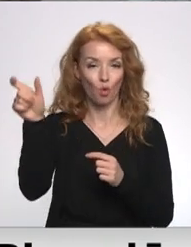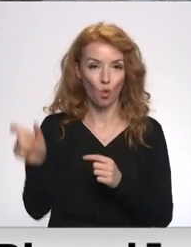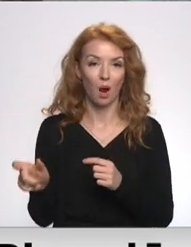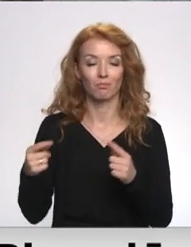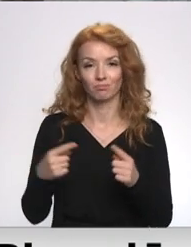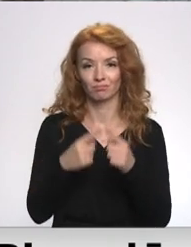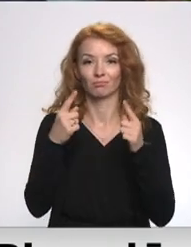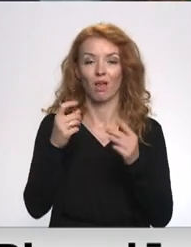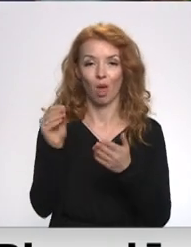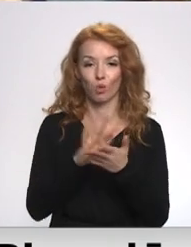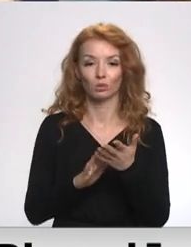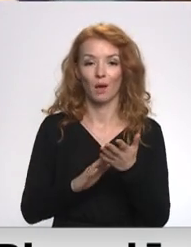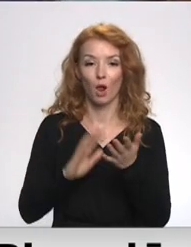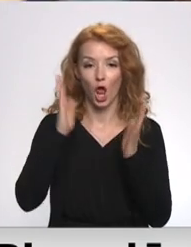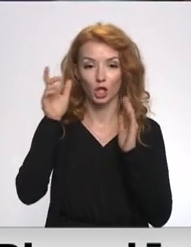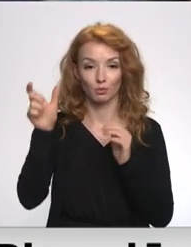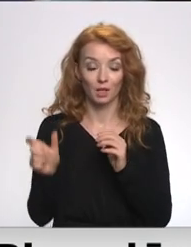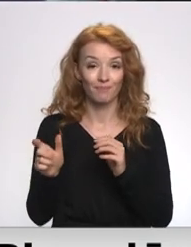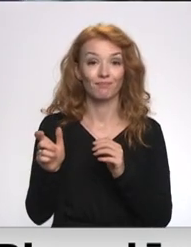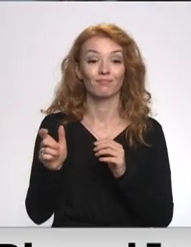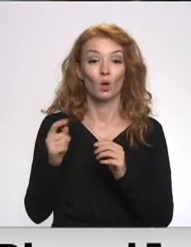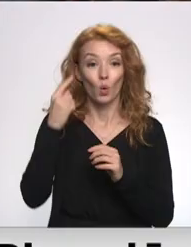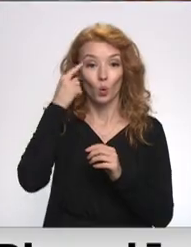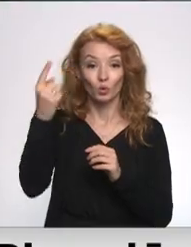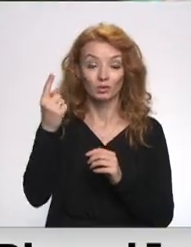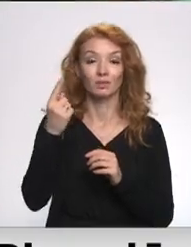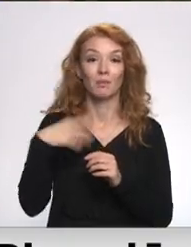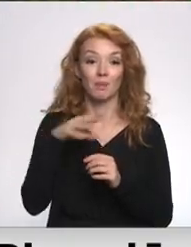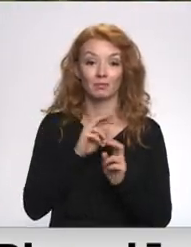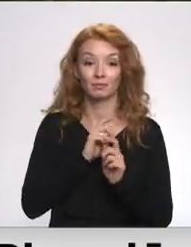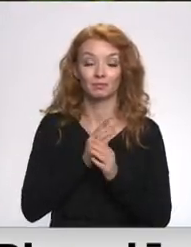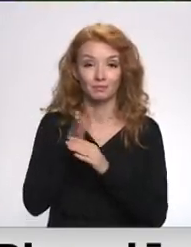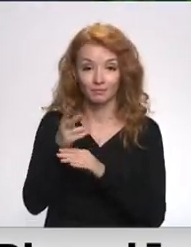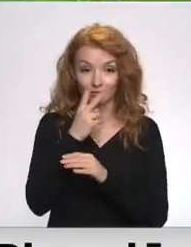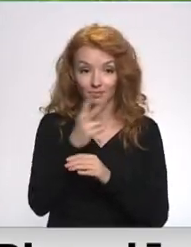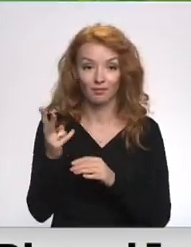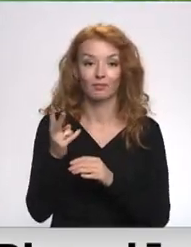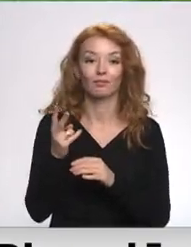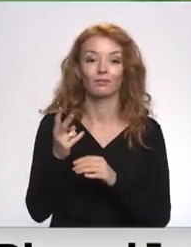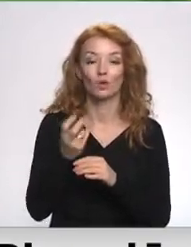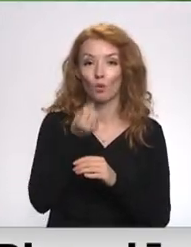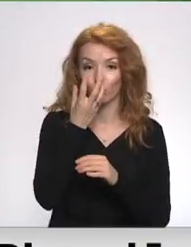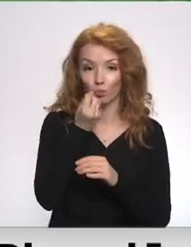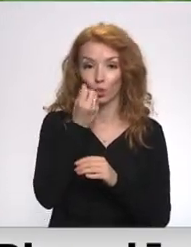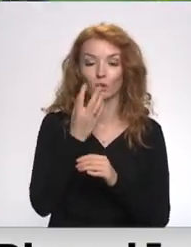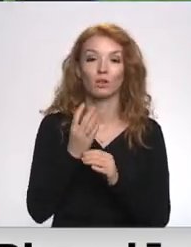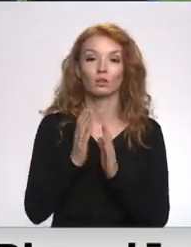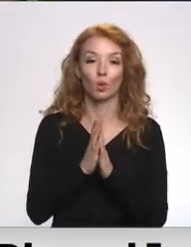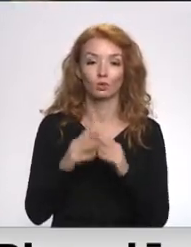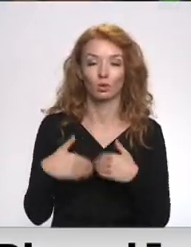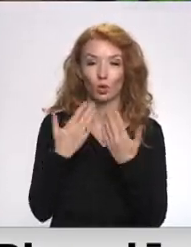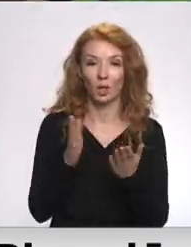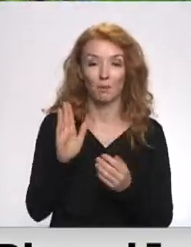piemērots eposam Lāčplēses. Uzzinot par mūsu ieceru doties apskatīt pieminekli, Puķes ar filmēšanas grupas starpniecību lūdz nogādāt